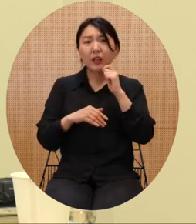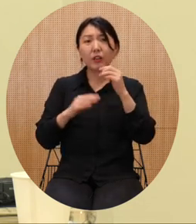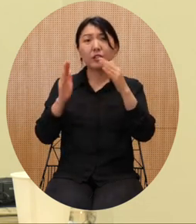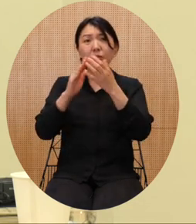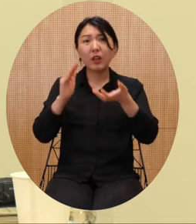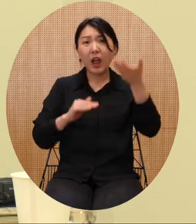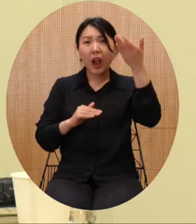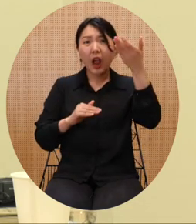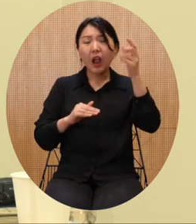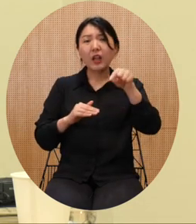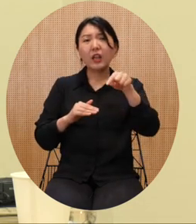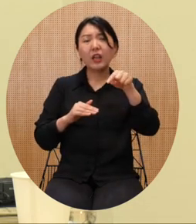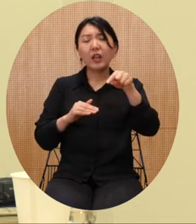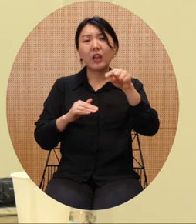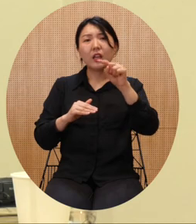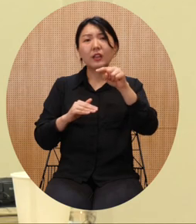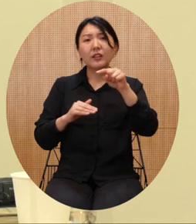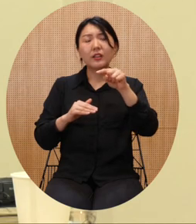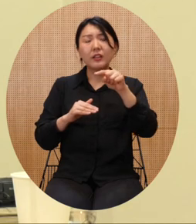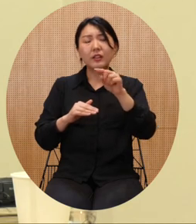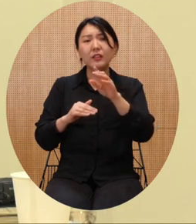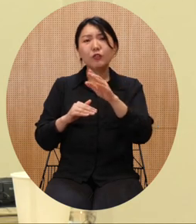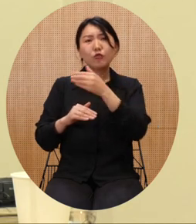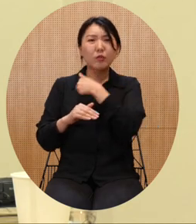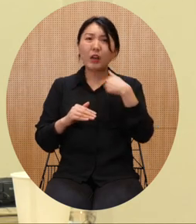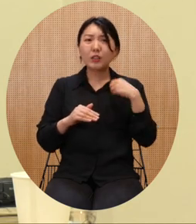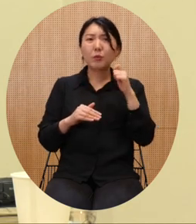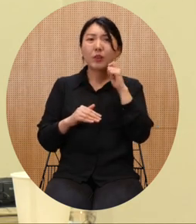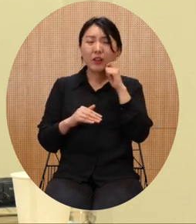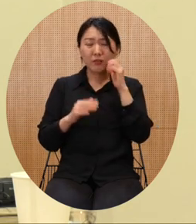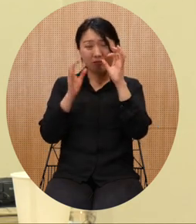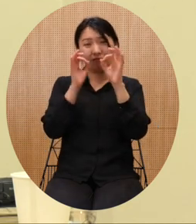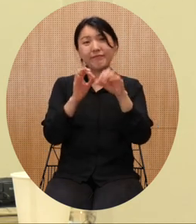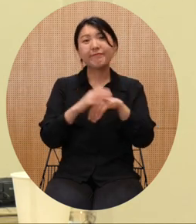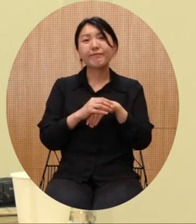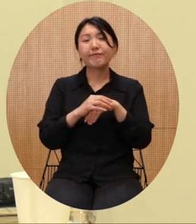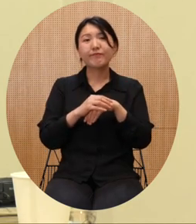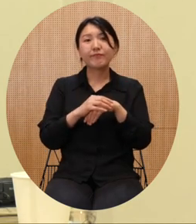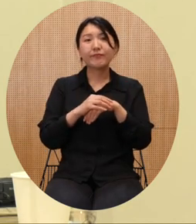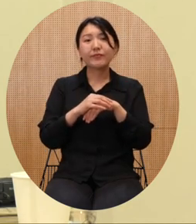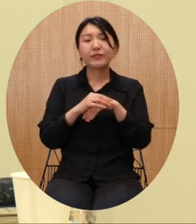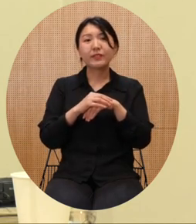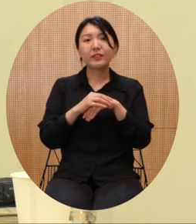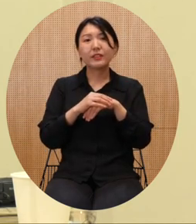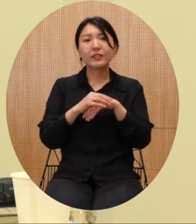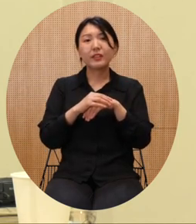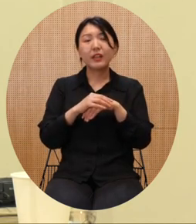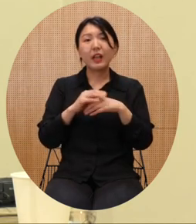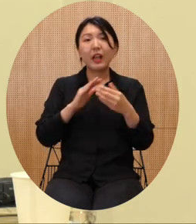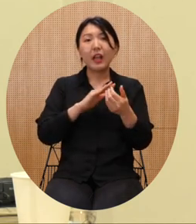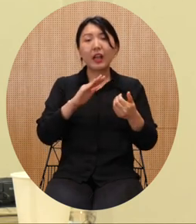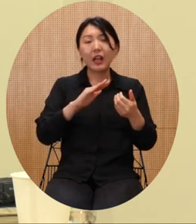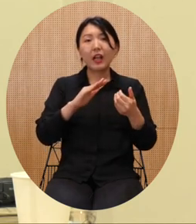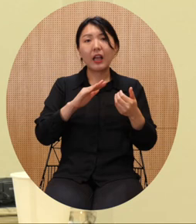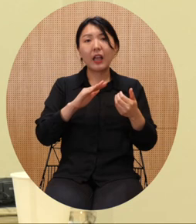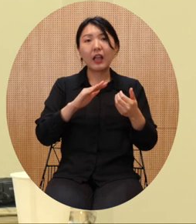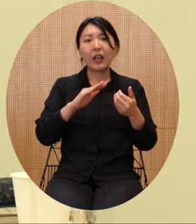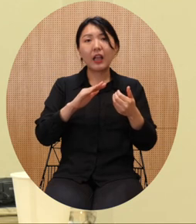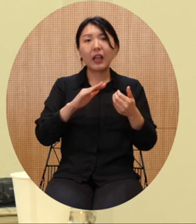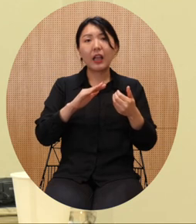정도의 주거비 지원이 충분하지 못한 걸로 보입니다. 다만 아까 그